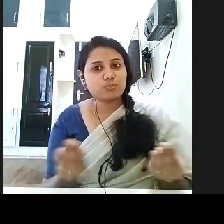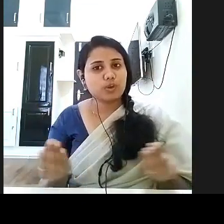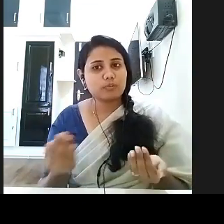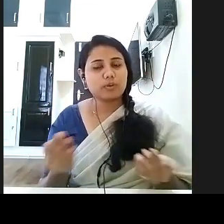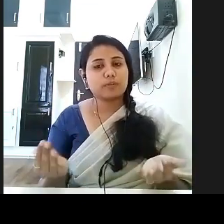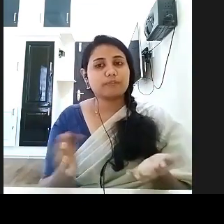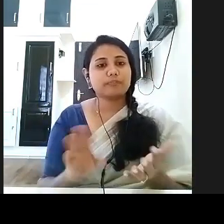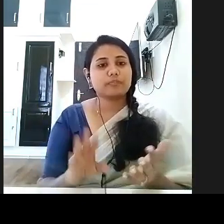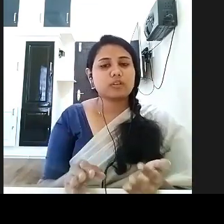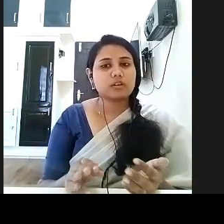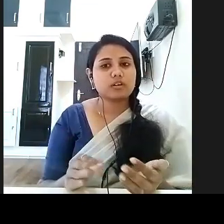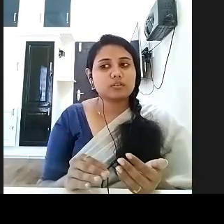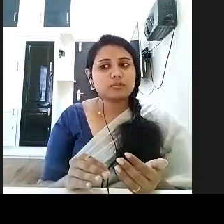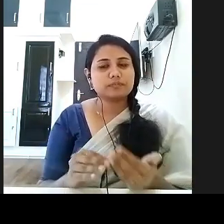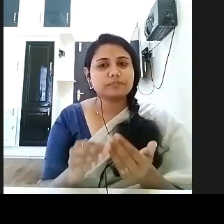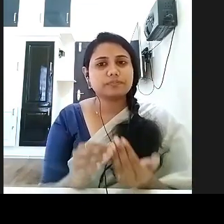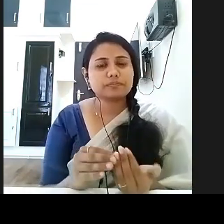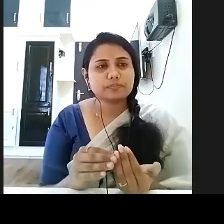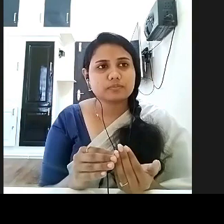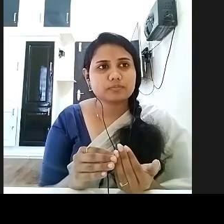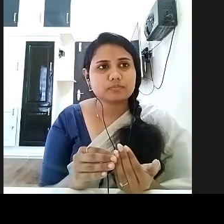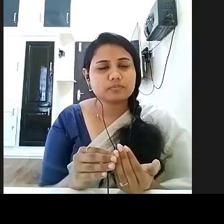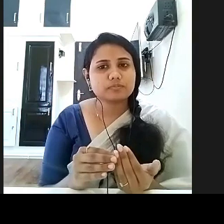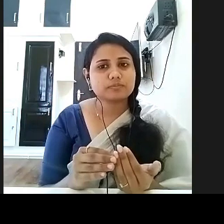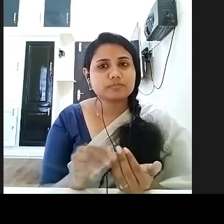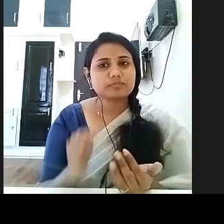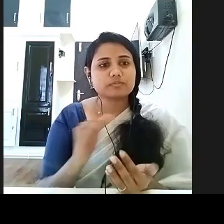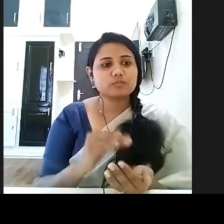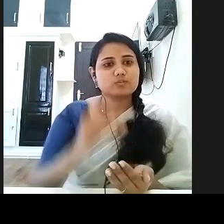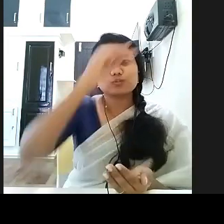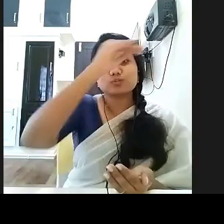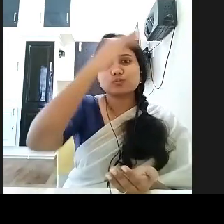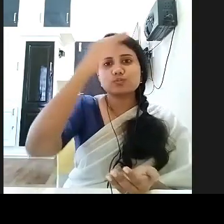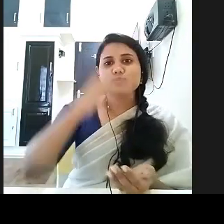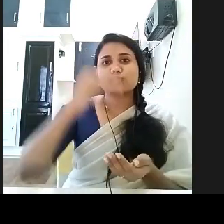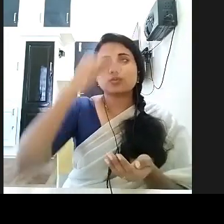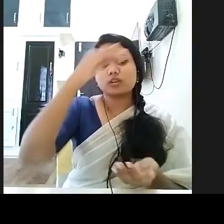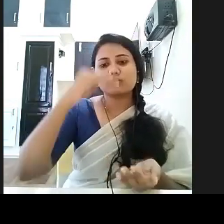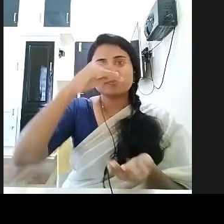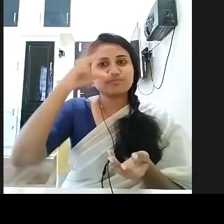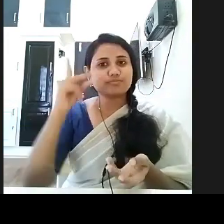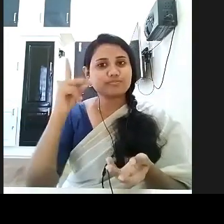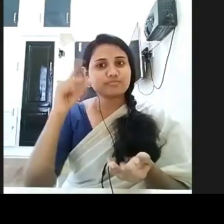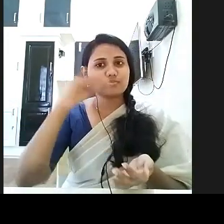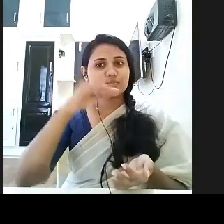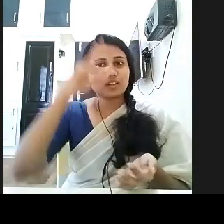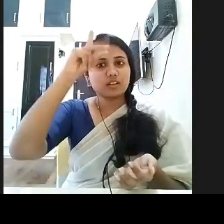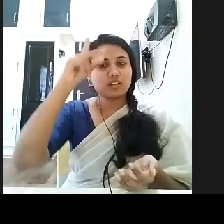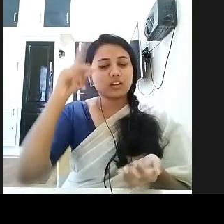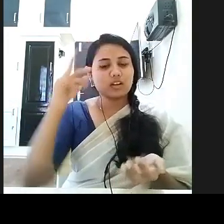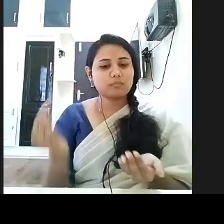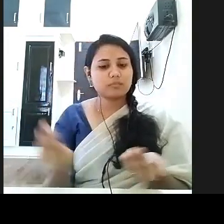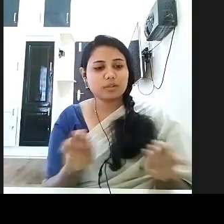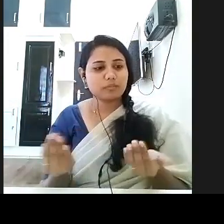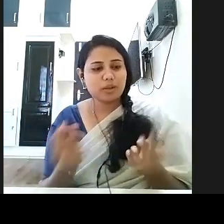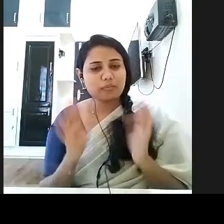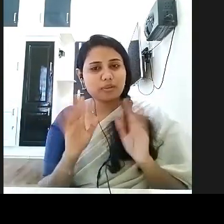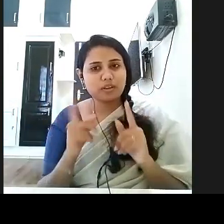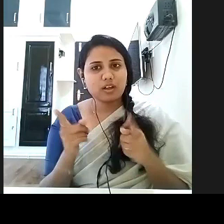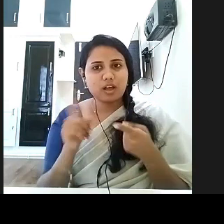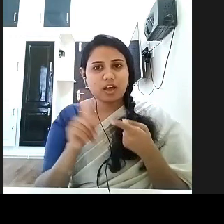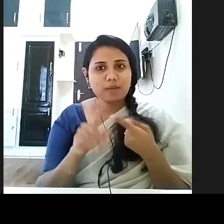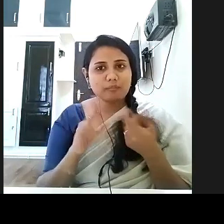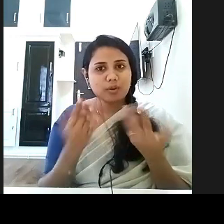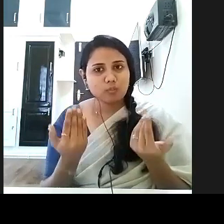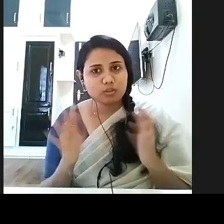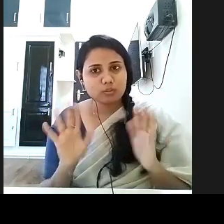ബോയിയാണ്. അപ്പോ മൂത്ത കുട്ടിക്ക് അങ്ങനെ ഉള്ളത് കാരണം രണ്ടാമത്തെ കൊച്ചിനും അങ്ങനെ വരുമോ എന്നുള്ളൊരു